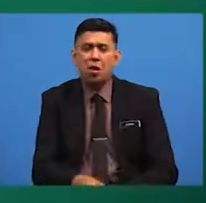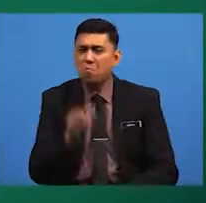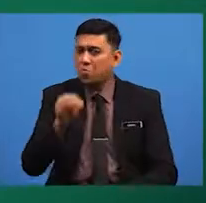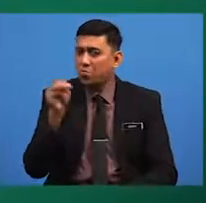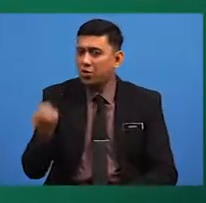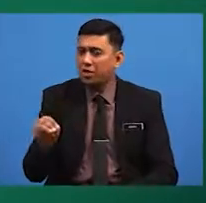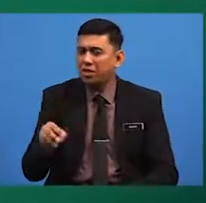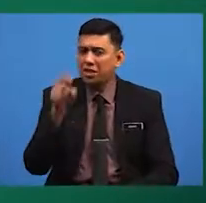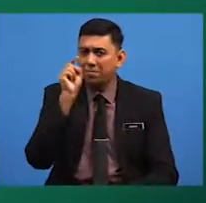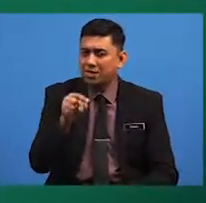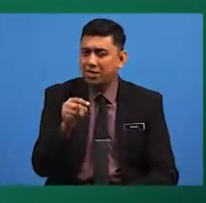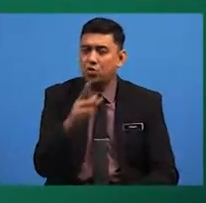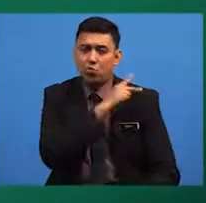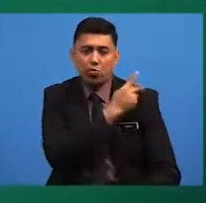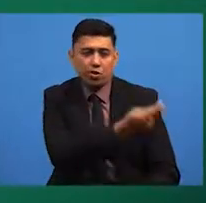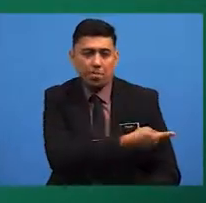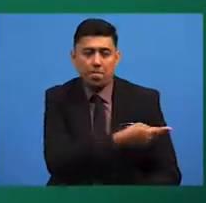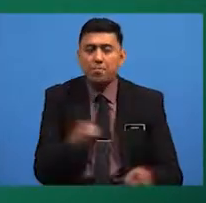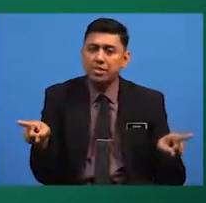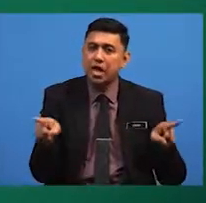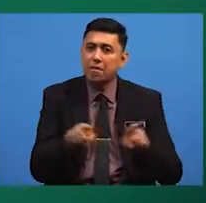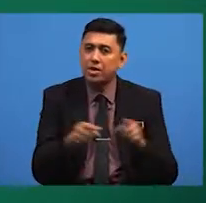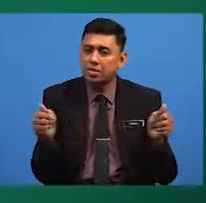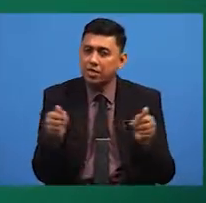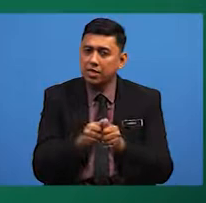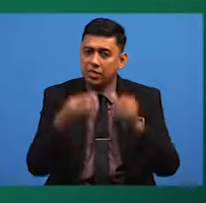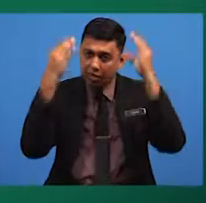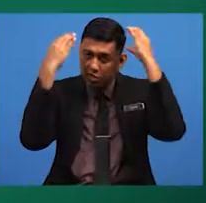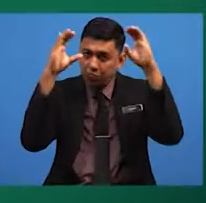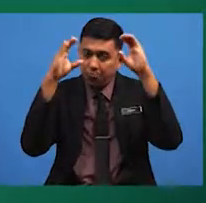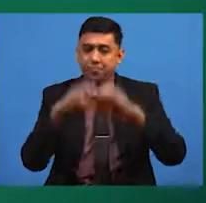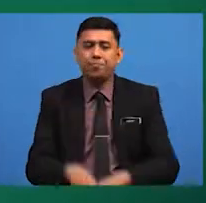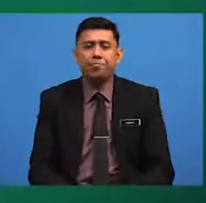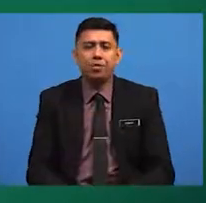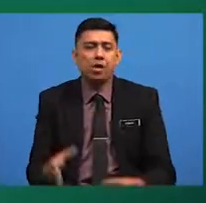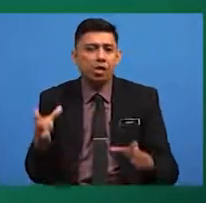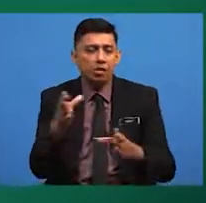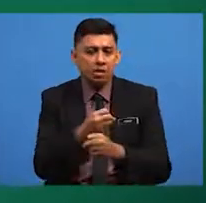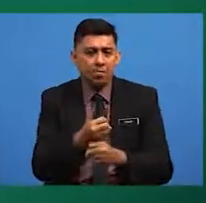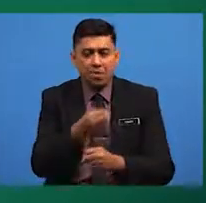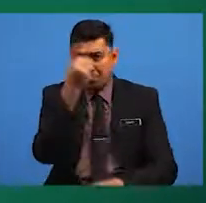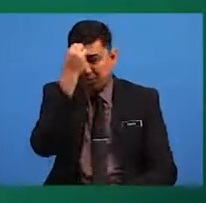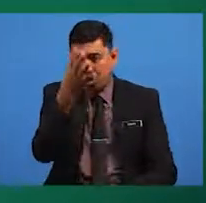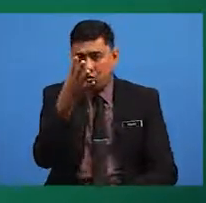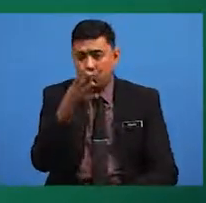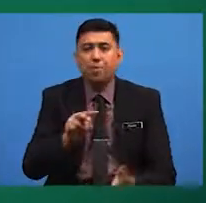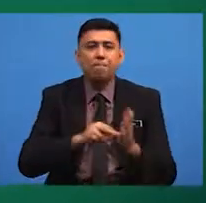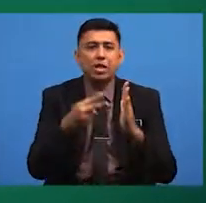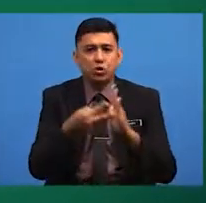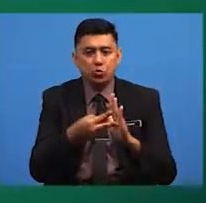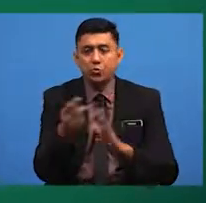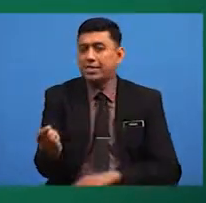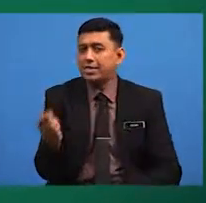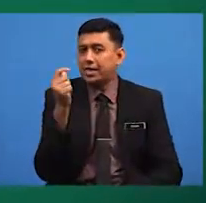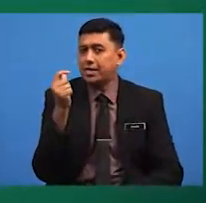beri murid harus kuasai kusama cyloam pertama murid-murid dapat menyatakan maksud